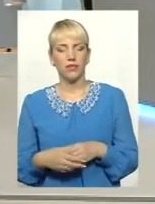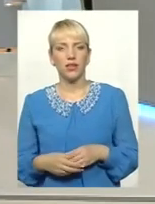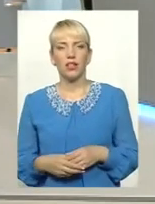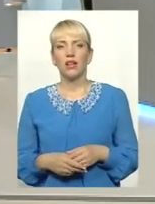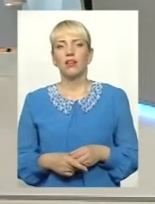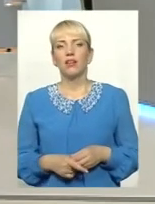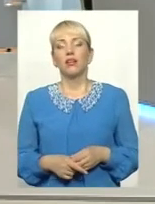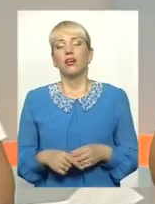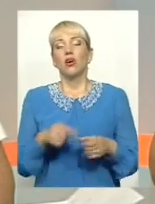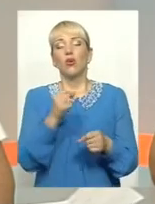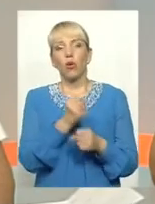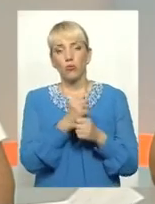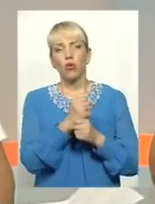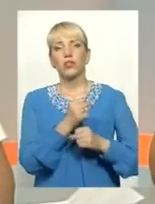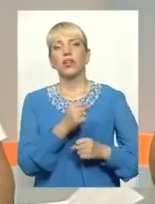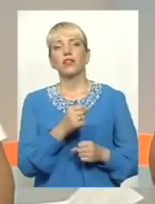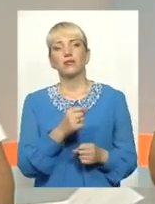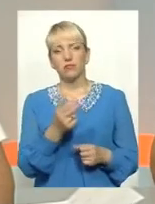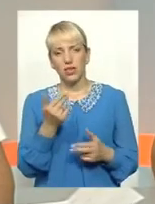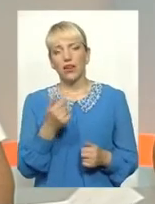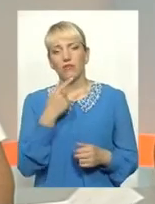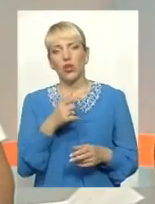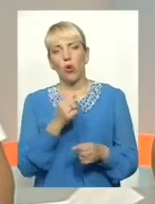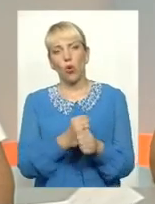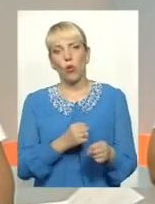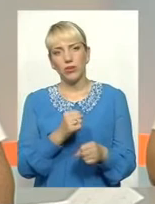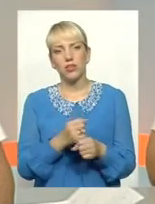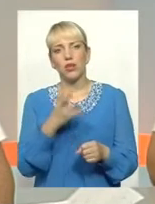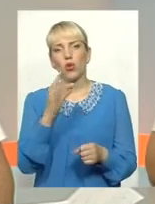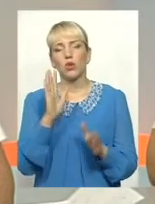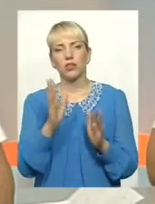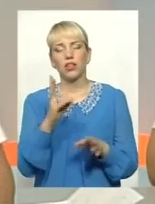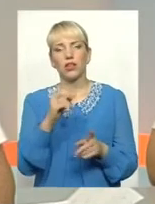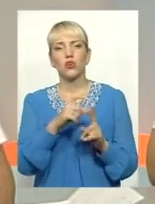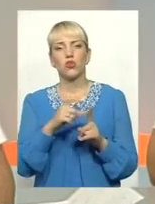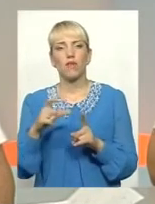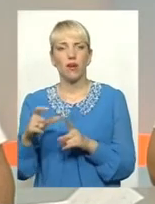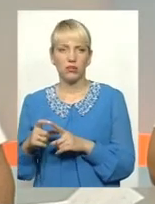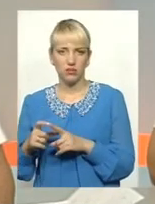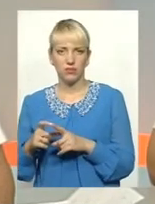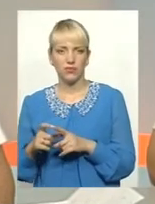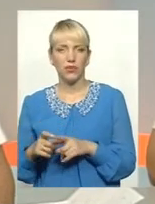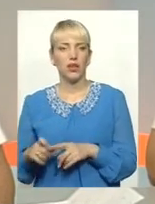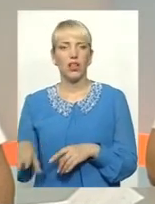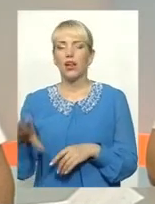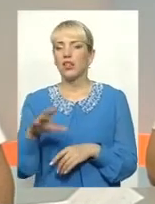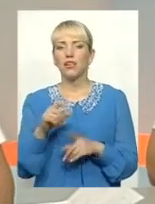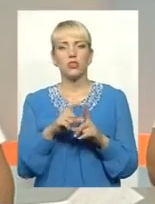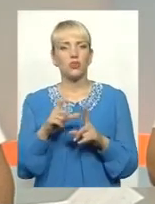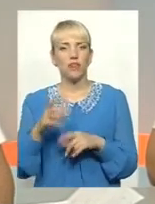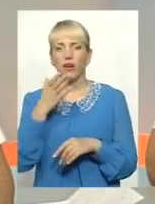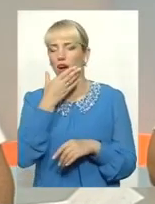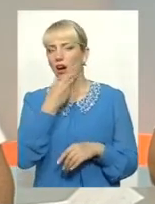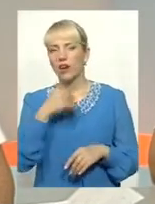робота робиться, але, на жаль, тільки на словах, як я розумію на сьогоднішній день. На словах дуже все гарно